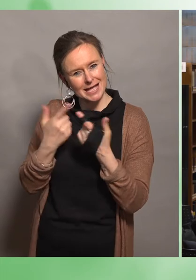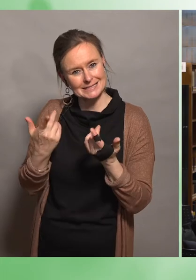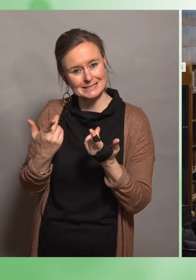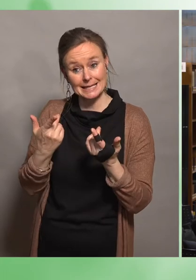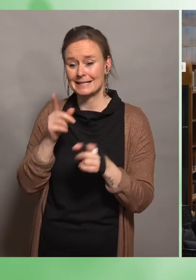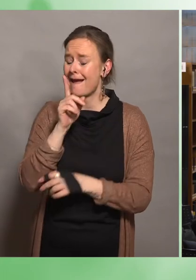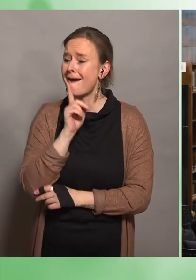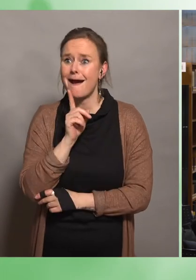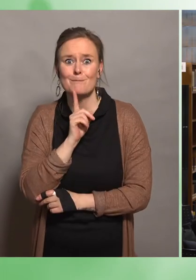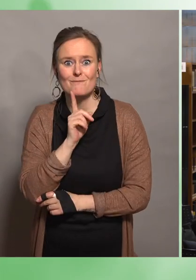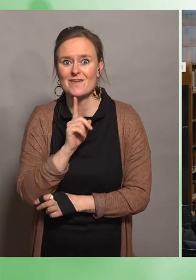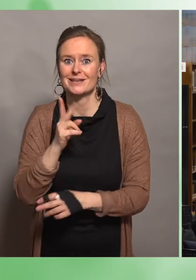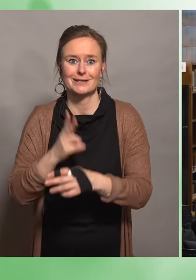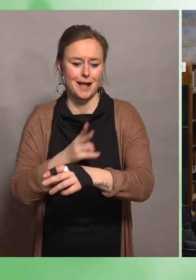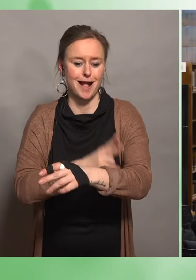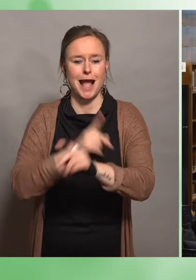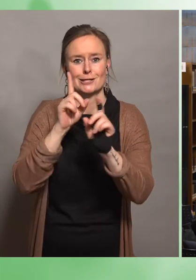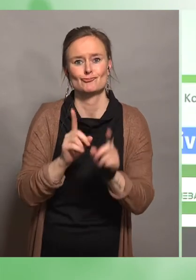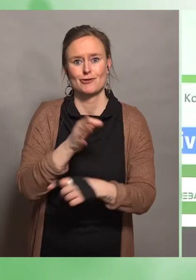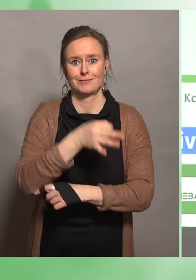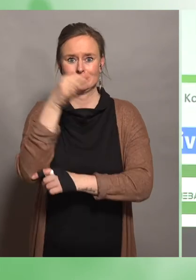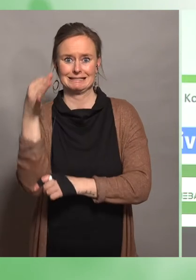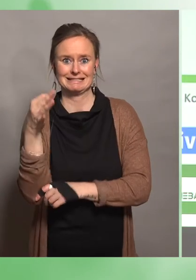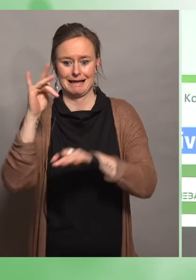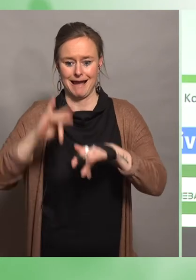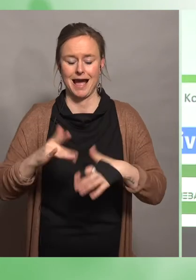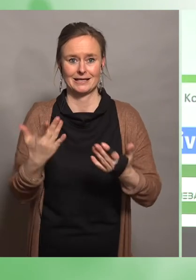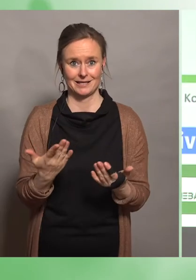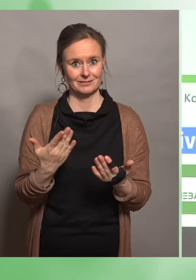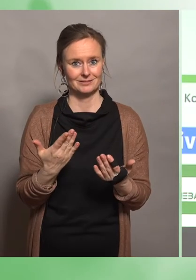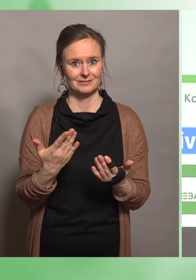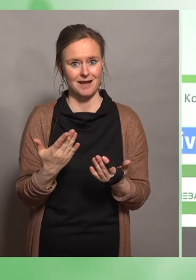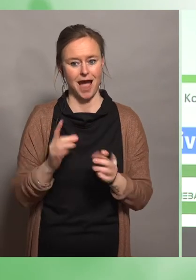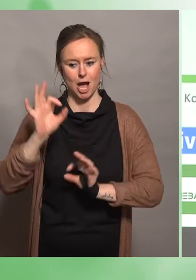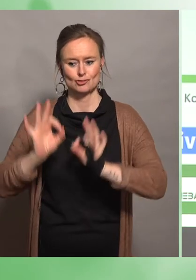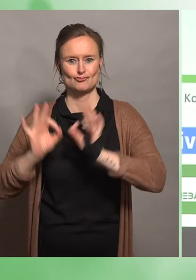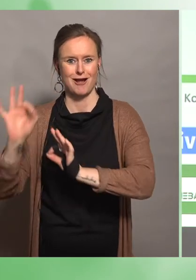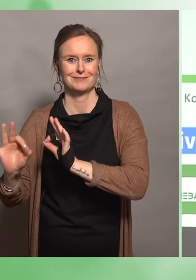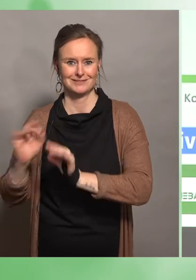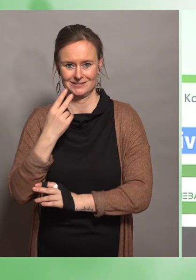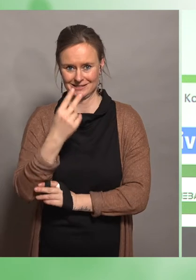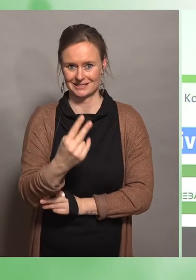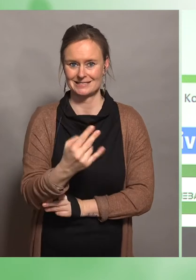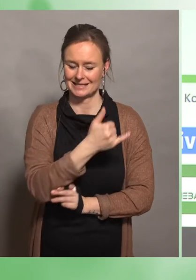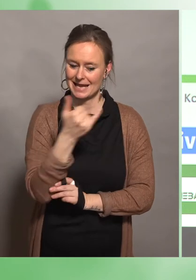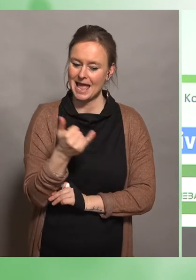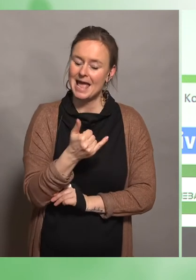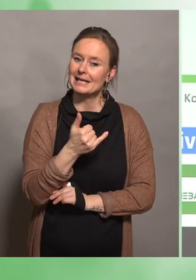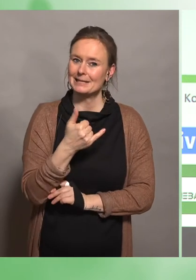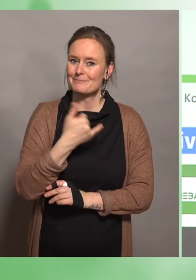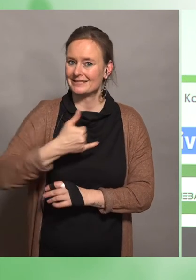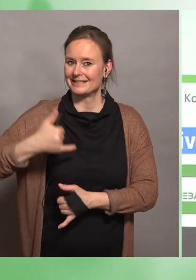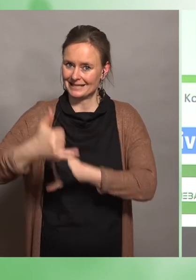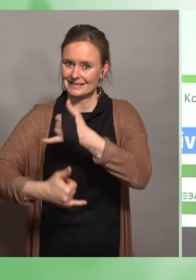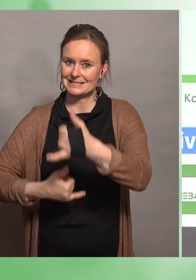Stimmt, bei Ihnen. Ja, also statistisch gesehen haben sie wirklich die wenigsten Krankenstände, weil wir teilen das ja dann auch immer alljährlich